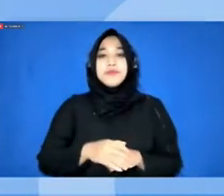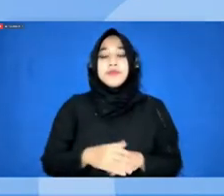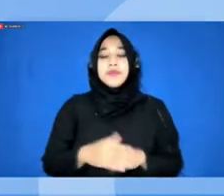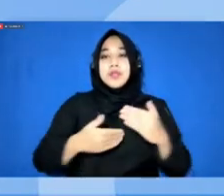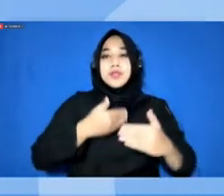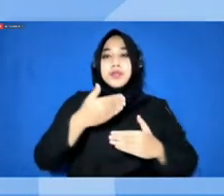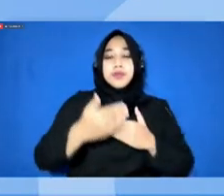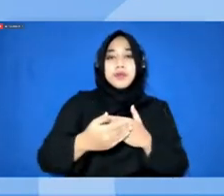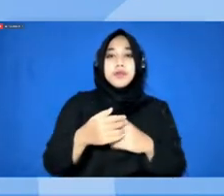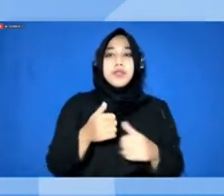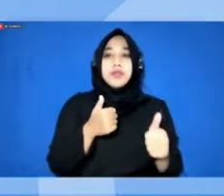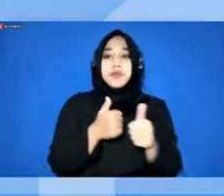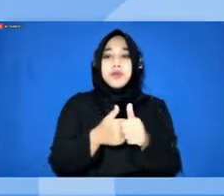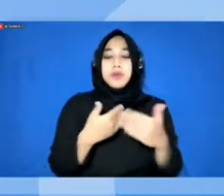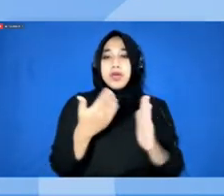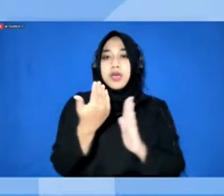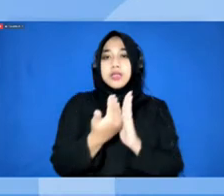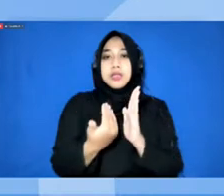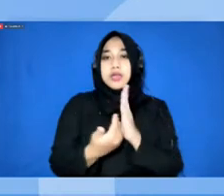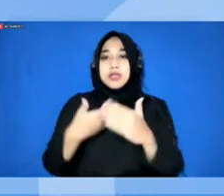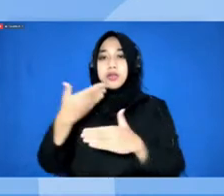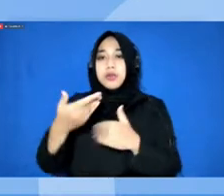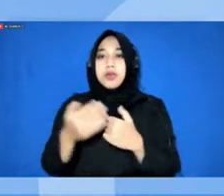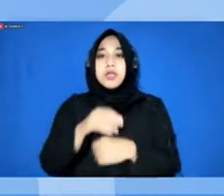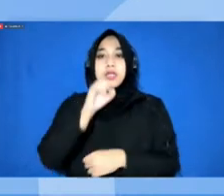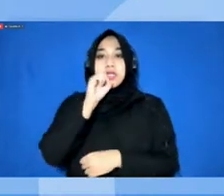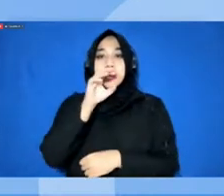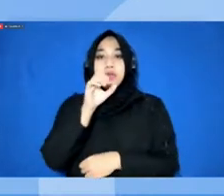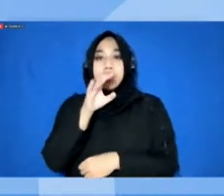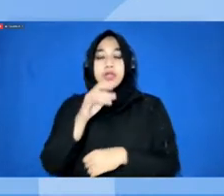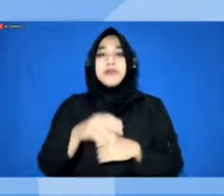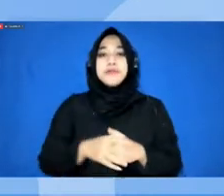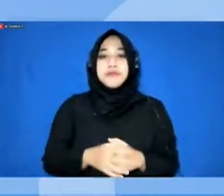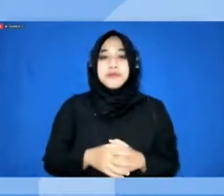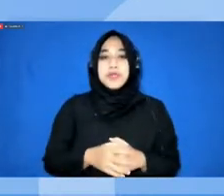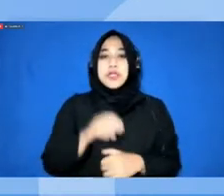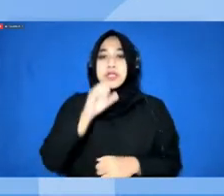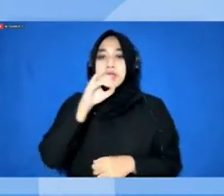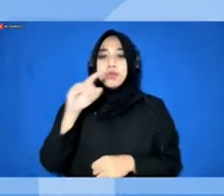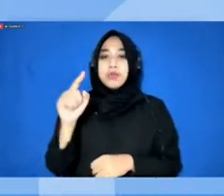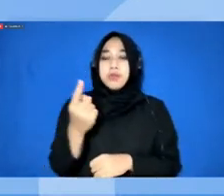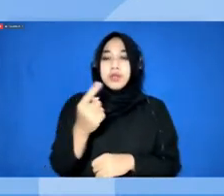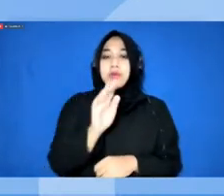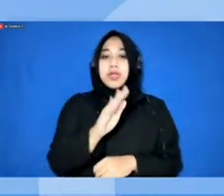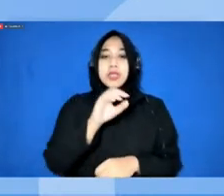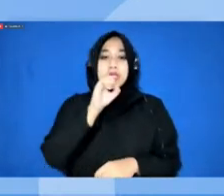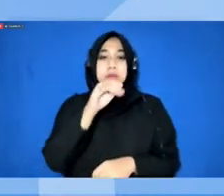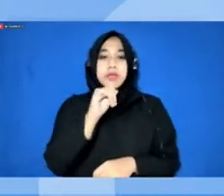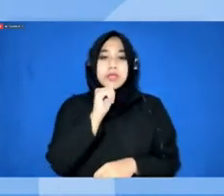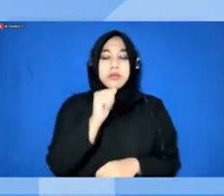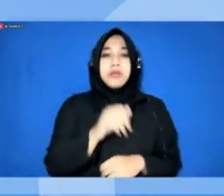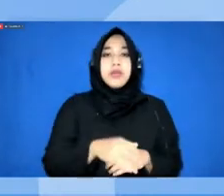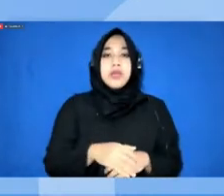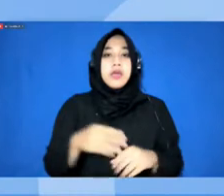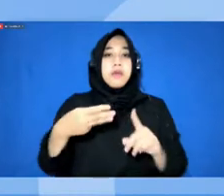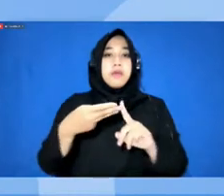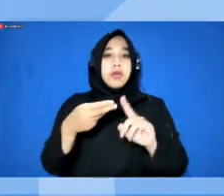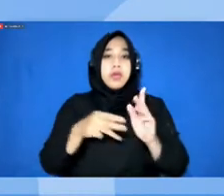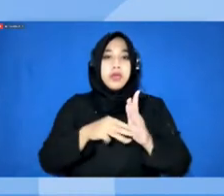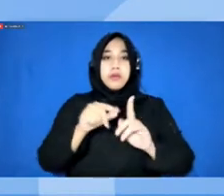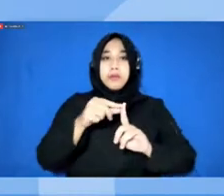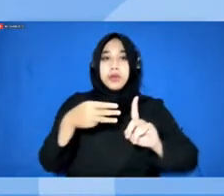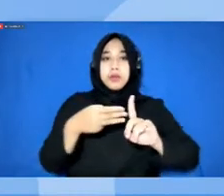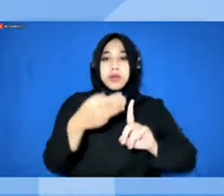Selanjutnya disusul pada acara selanjutnya yaitu sambutan-sambutan. Sambutan pertama nanti akan disampaikan dari Badan Nasional Penanggulangan